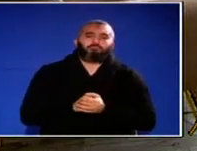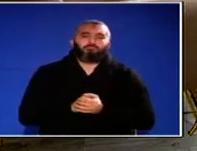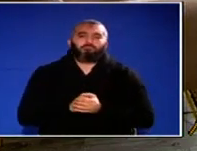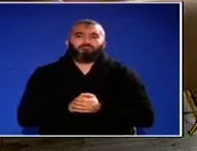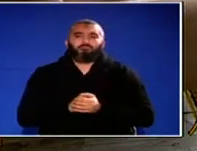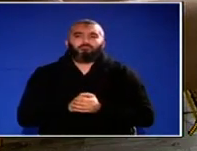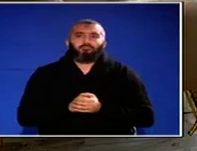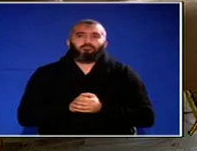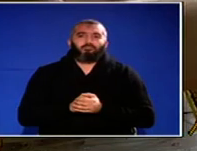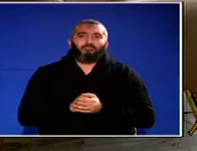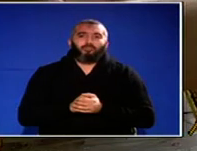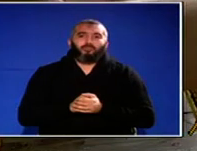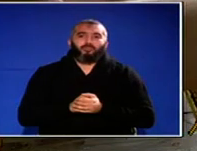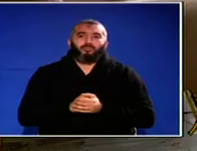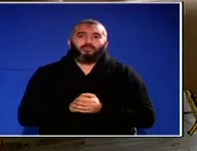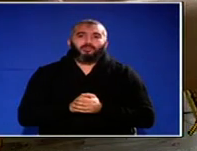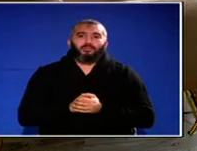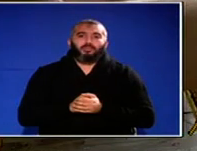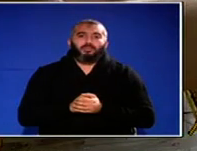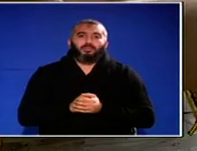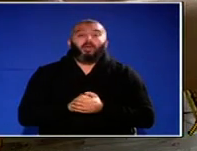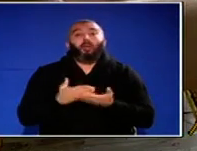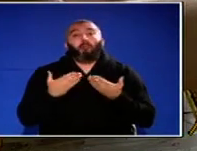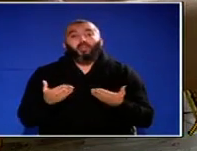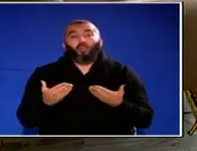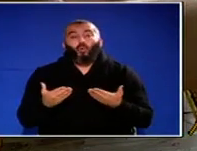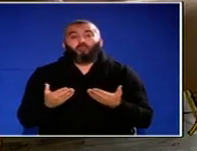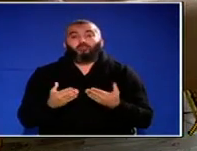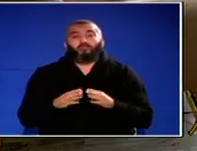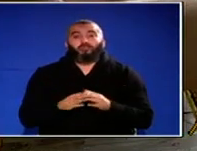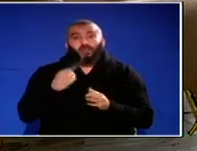الله. دروك بالنسبة للوالدة، أيوة،